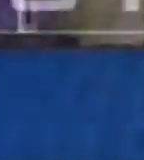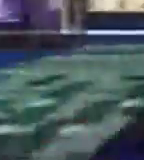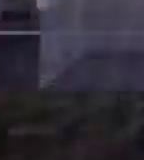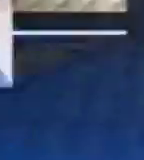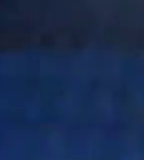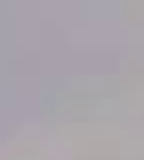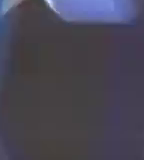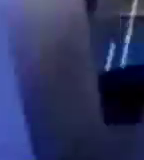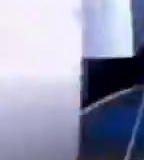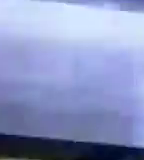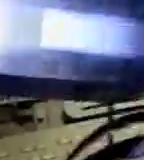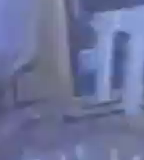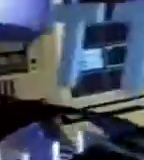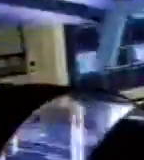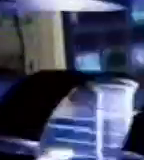Музика